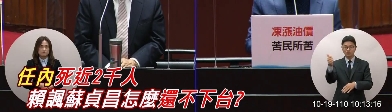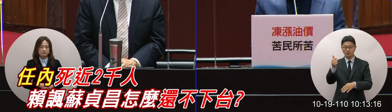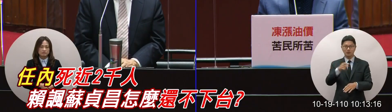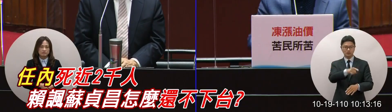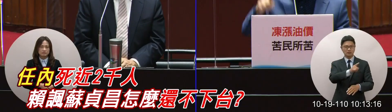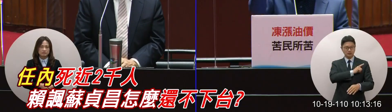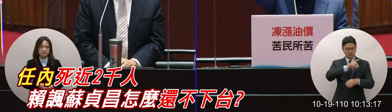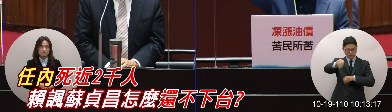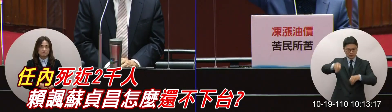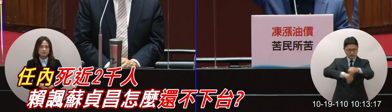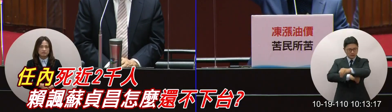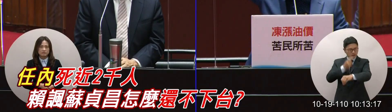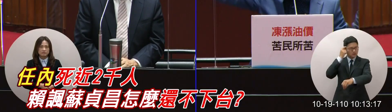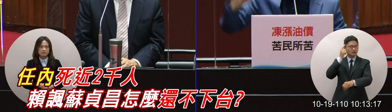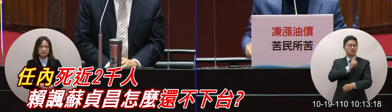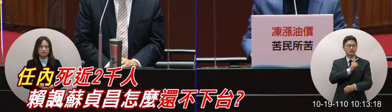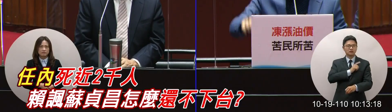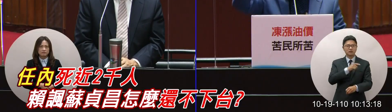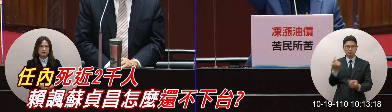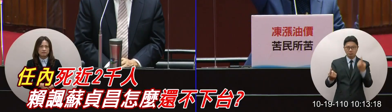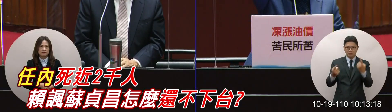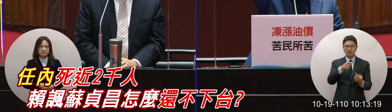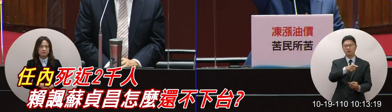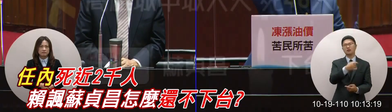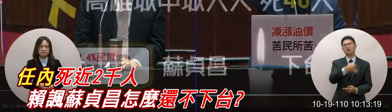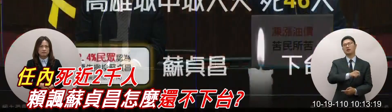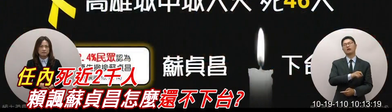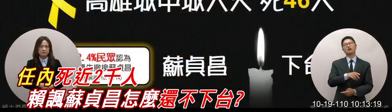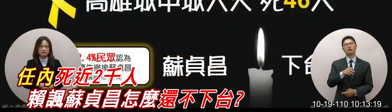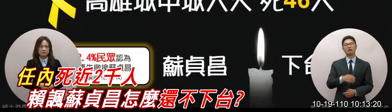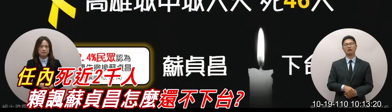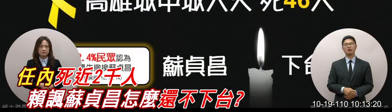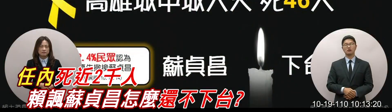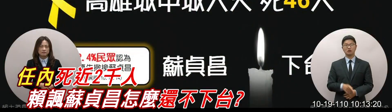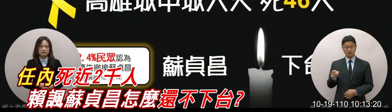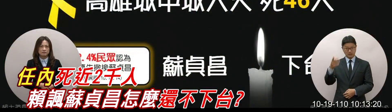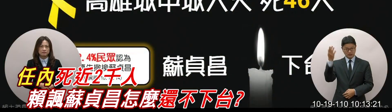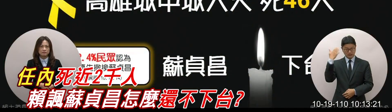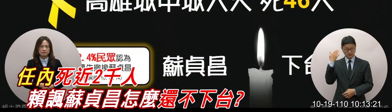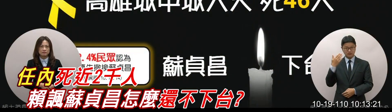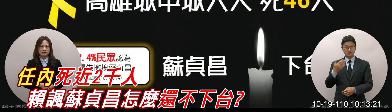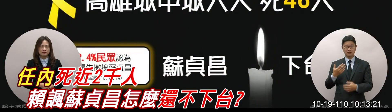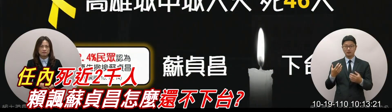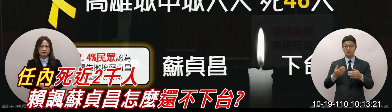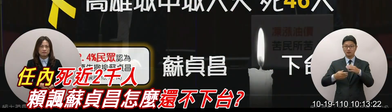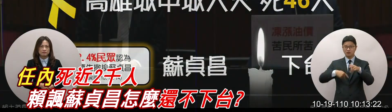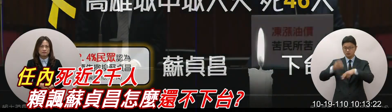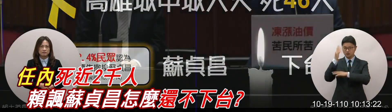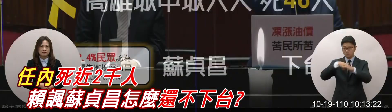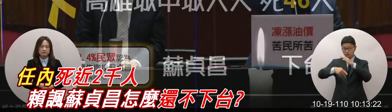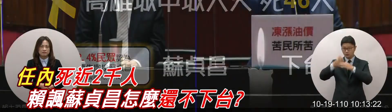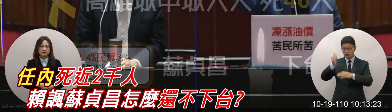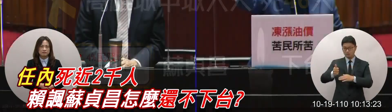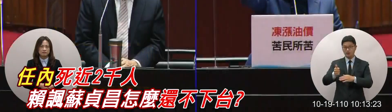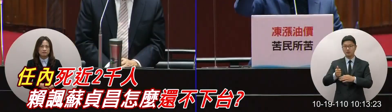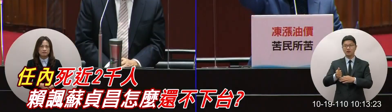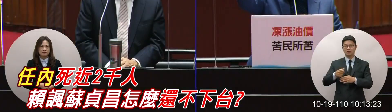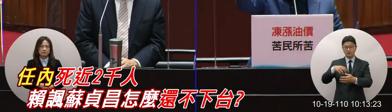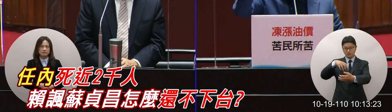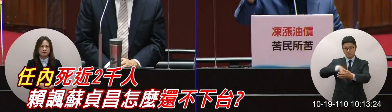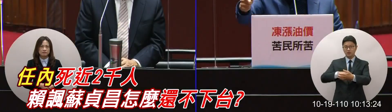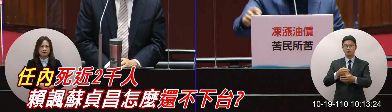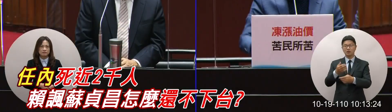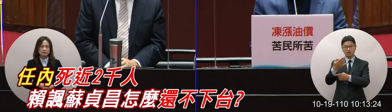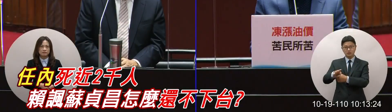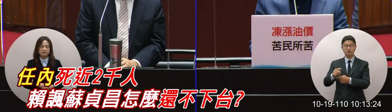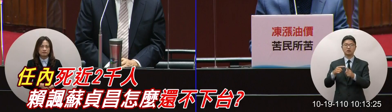昌，你不如尤喜坤，四条人命他请辞，你一两百条加疫情